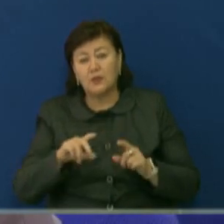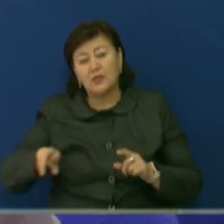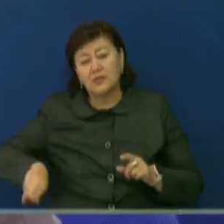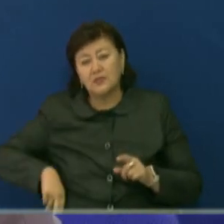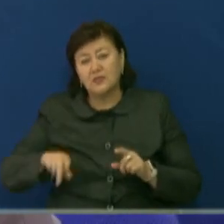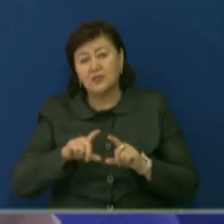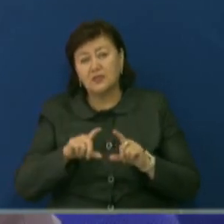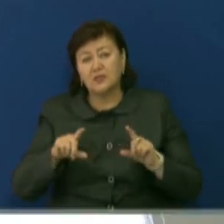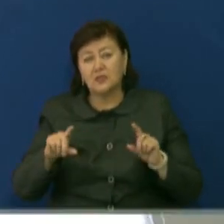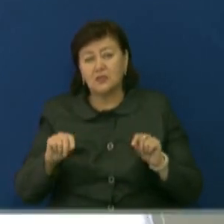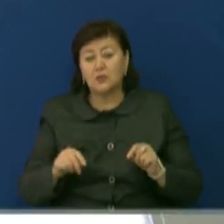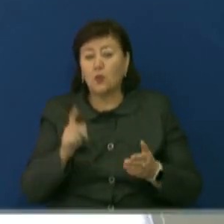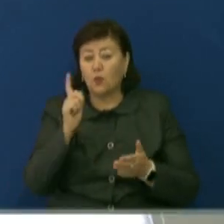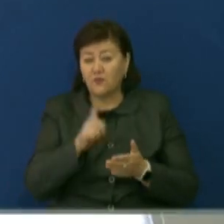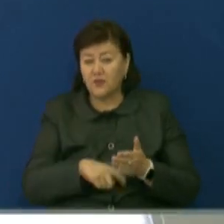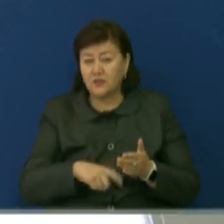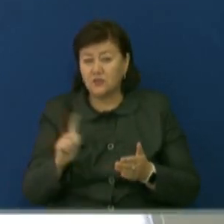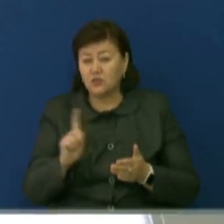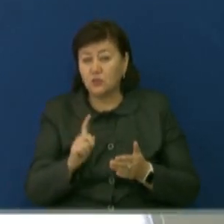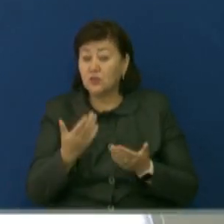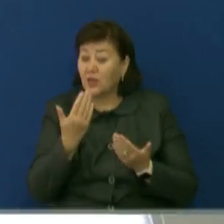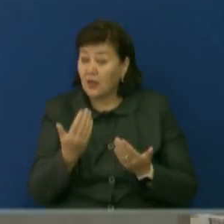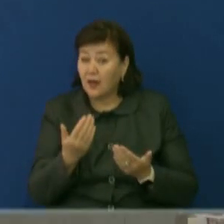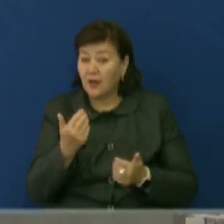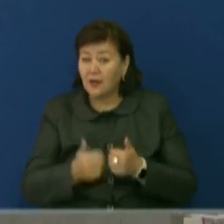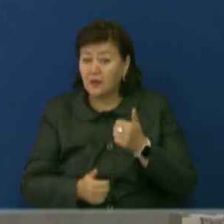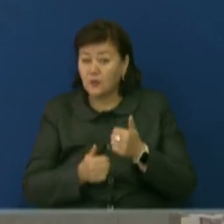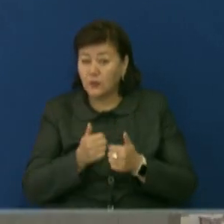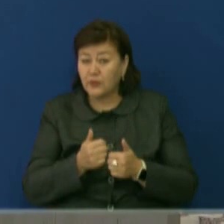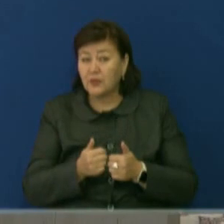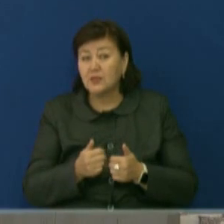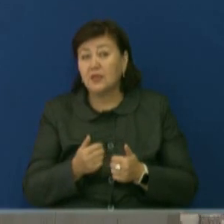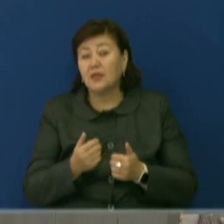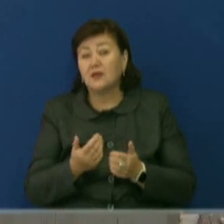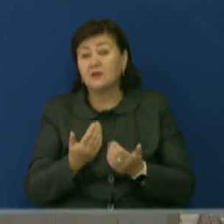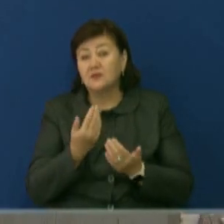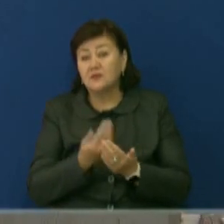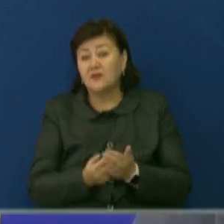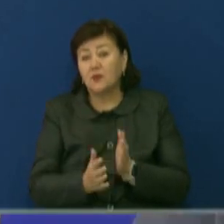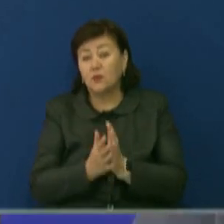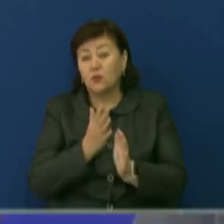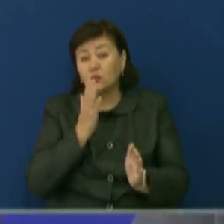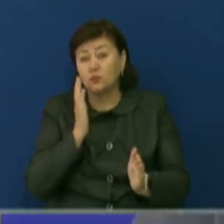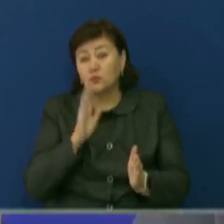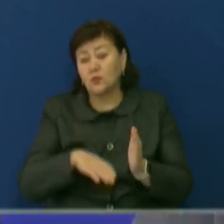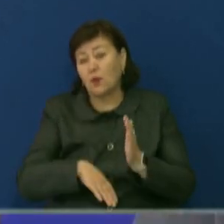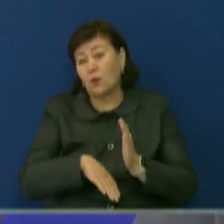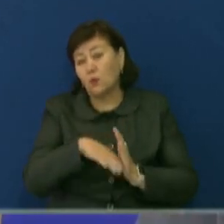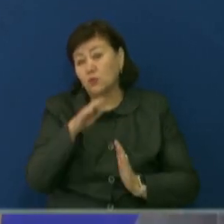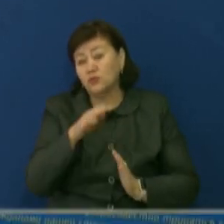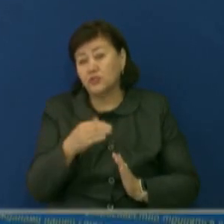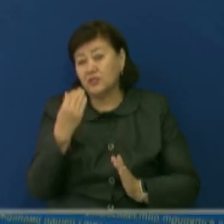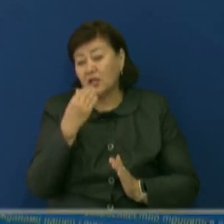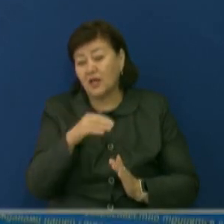для слабовидящих детей уверен, что такая конкурентная среда, в свою очередь, должна отразиться и на улучшении качества